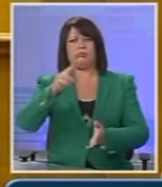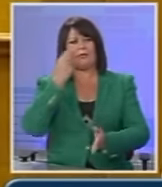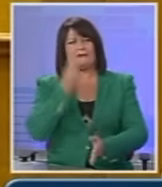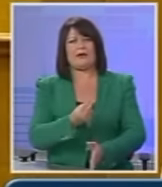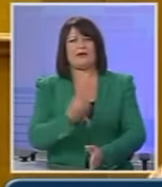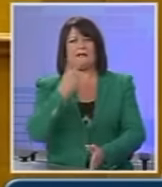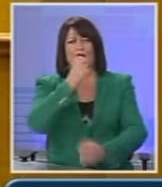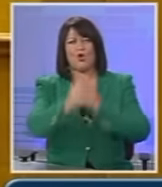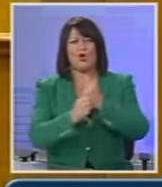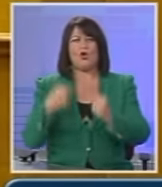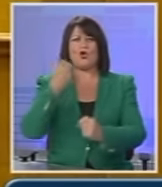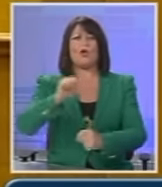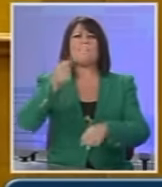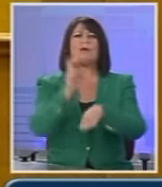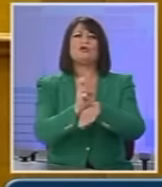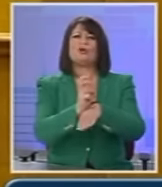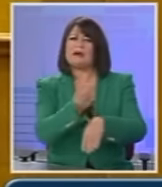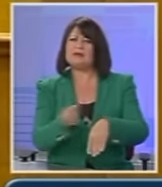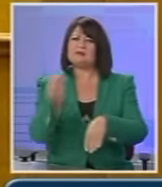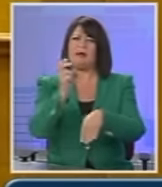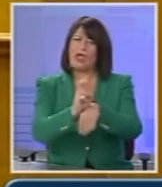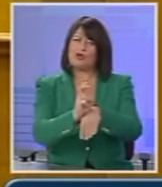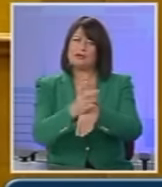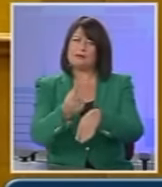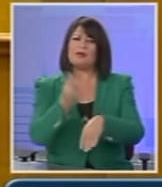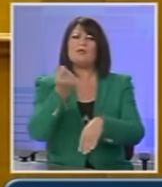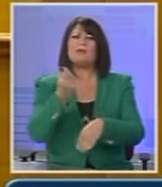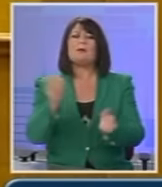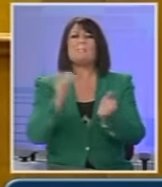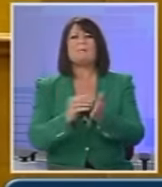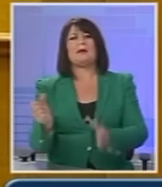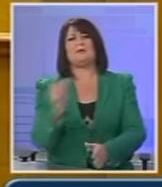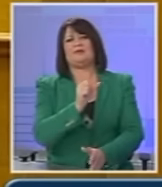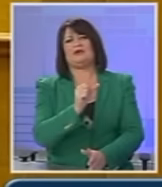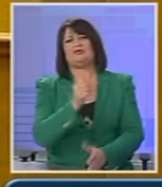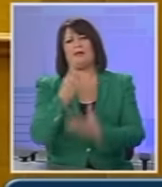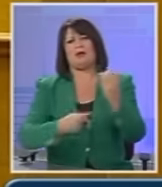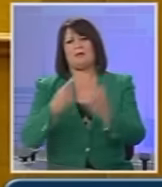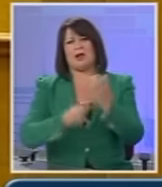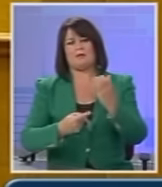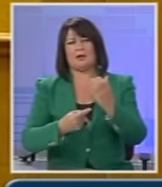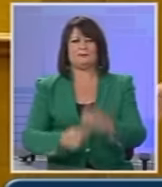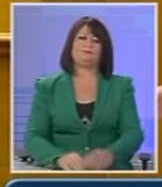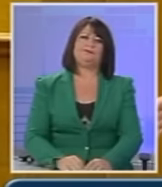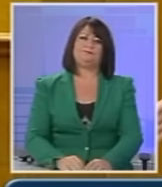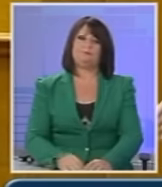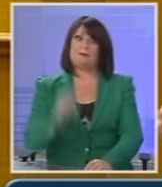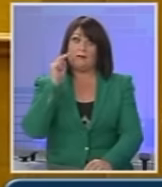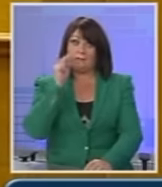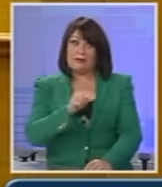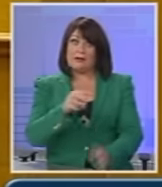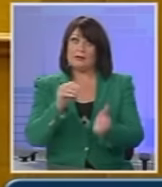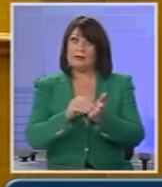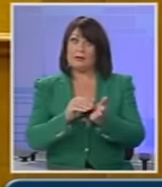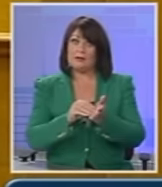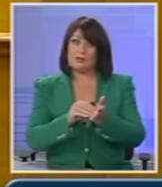από 2 χρόνια πρωτογενών πλεονασμάτων, η οικονομία επιστρέφει και πάλι στα πρωτογενή ελλείμματα. Αποκάλυπτε ακόμη ότι οι